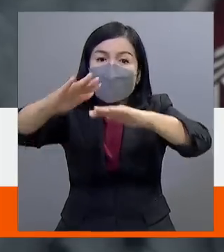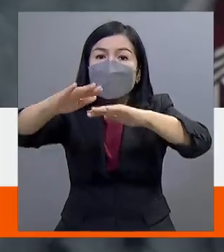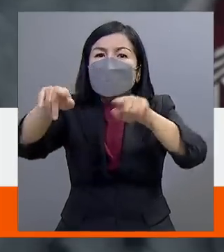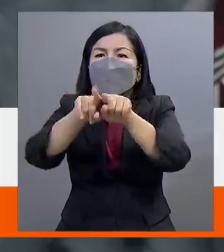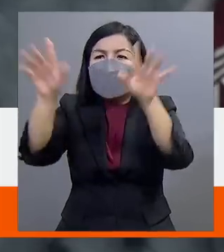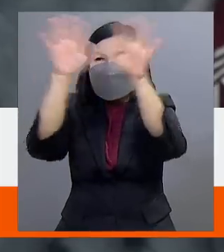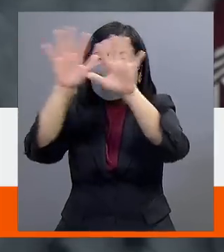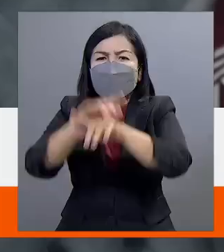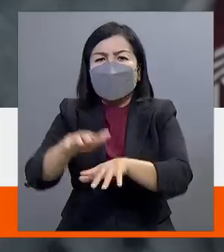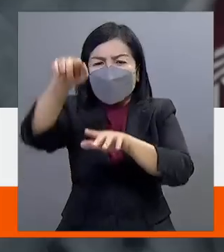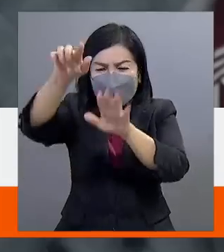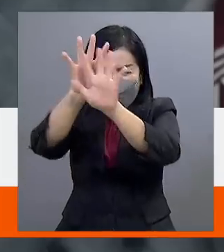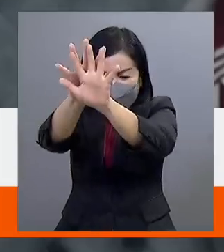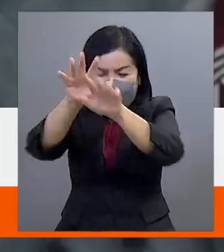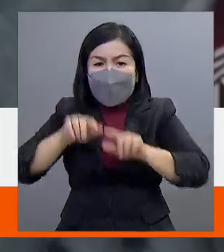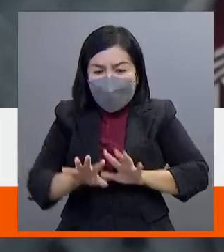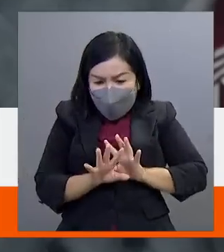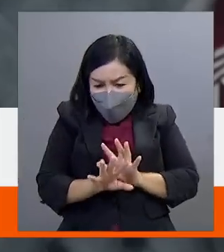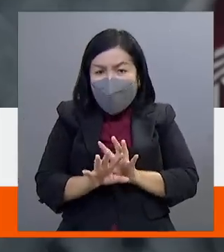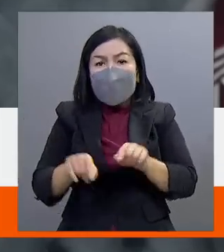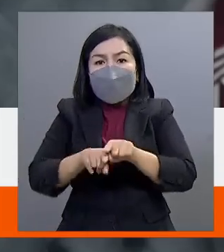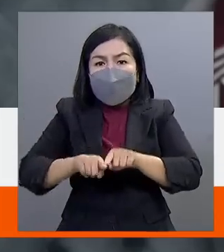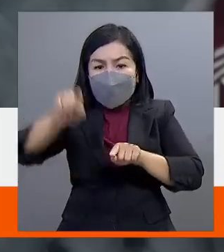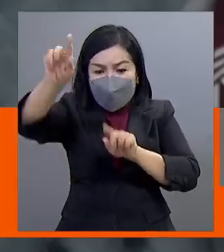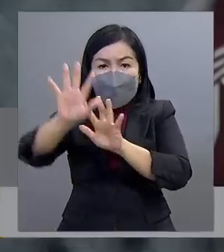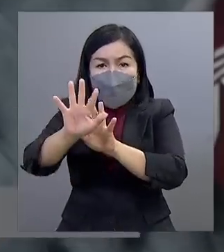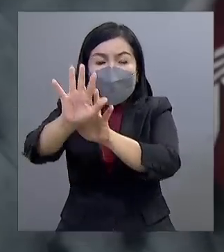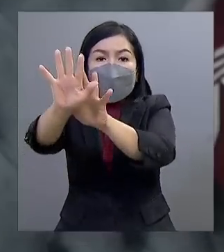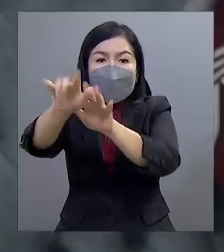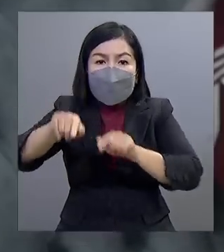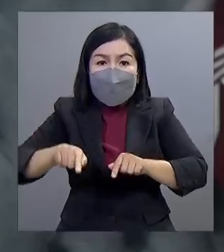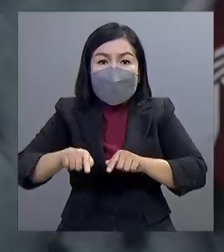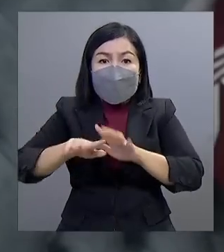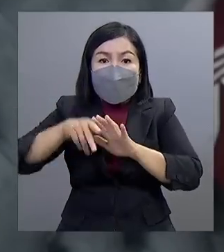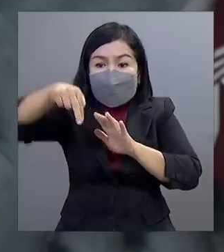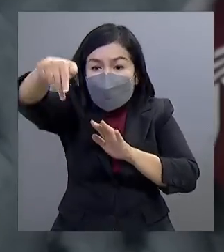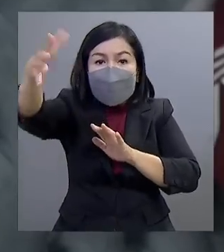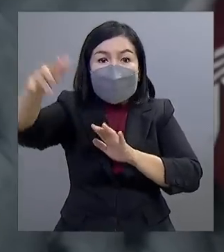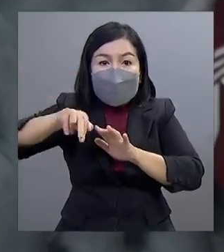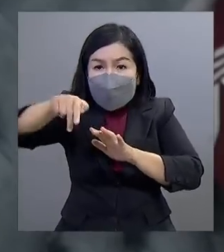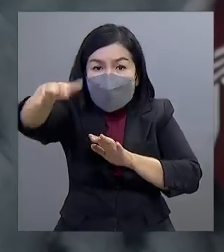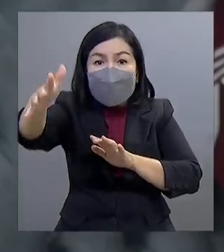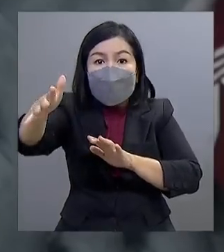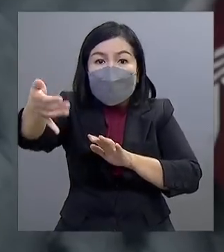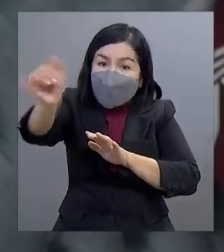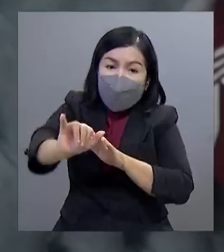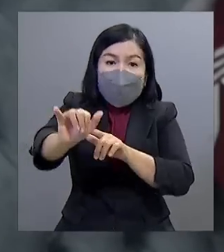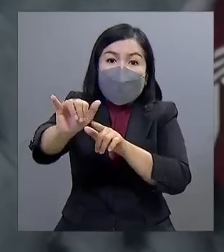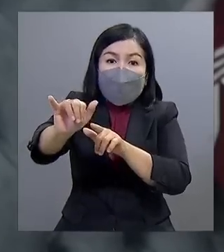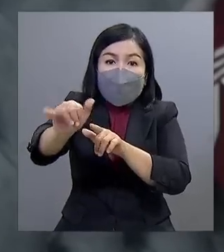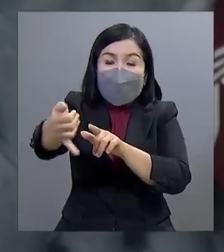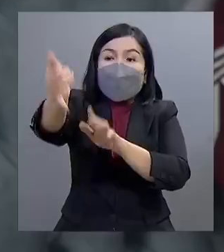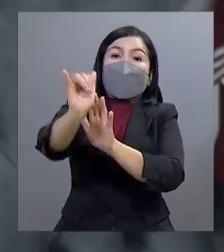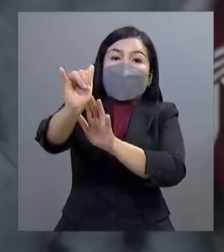มากค่ะแล้วเหมือนด้านบนสุดที่เขาจะพ้นจากบันไดเลื่อนนะคะเขาไม่ก้าวขาไปแล้วเขาก็พลาดท่าหงายหลังทับกันลงมา